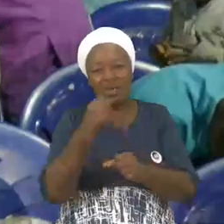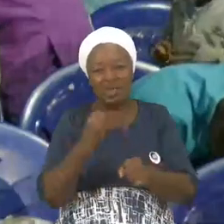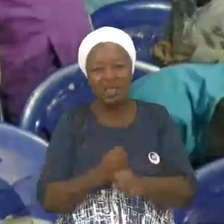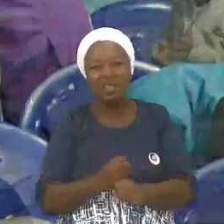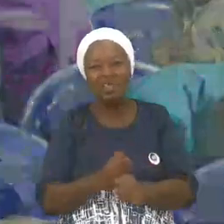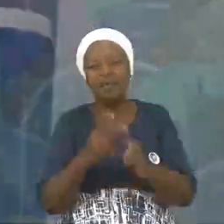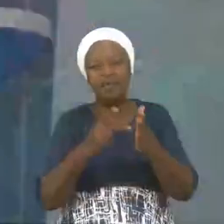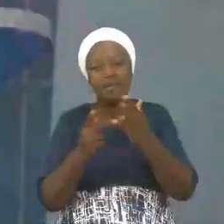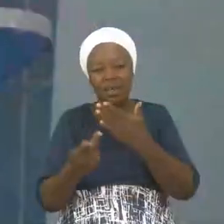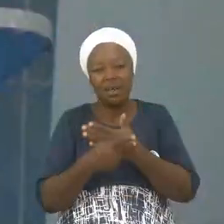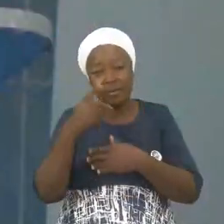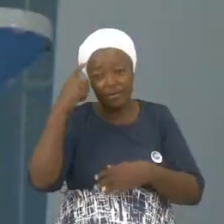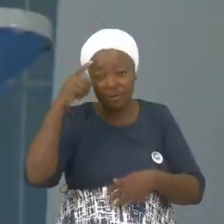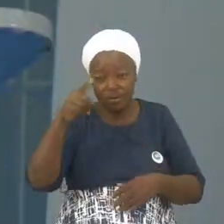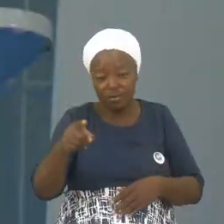Un rallye spécial